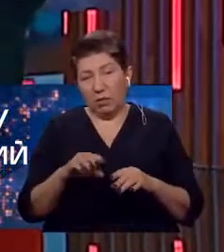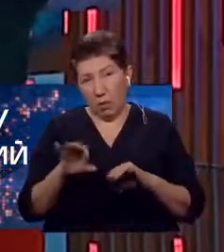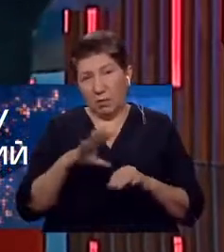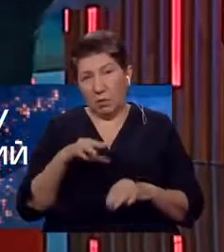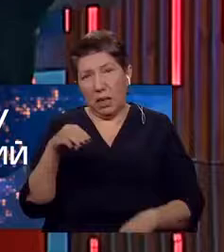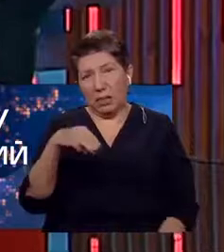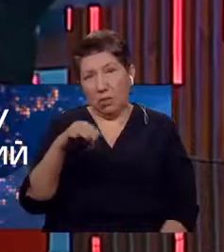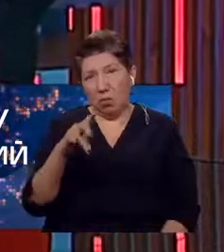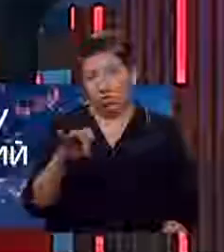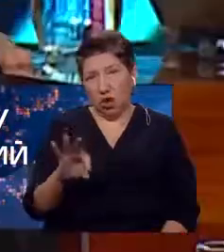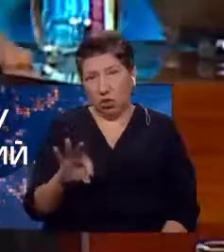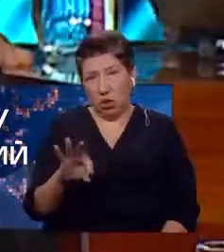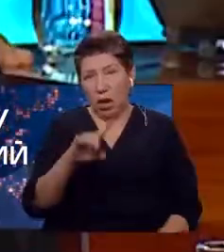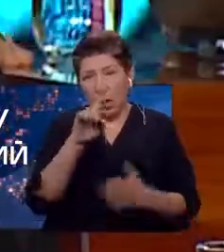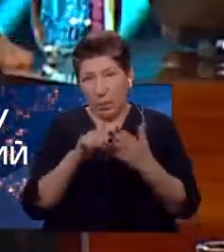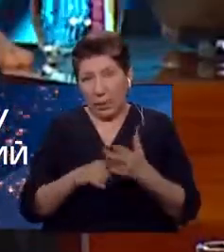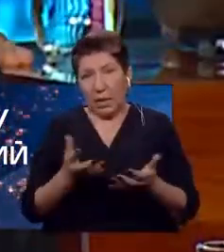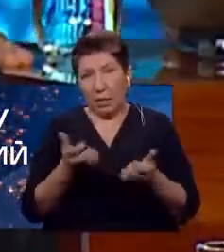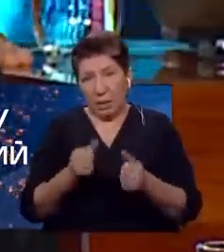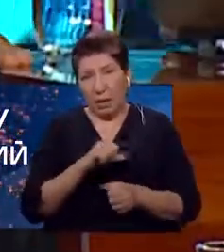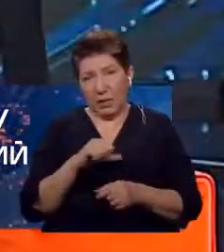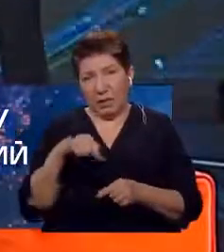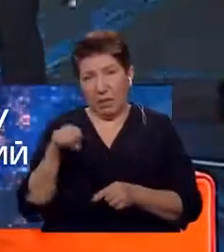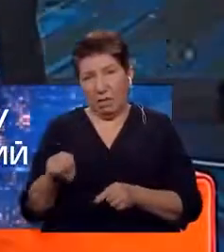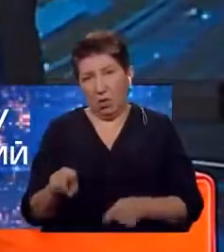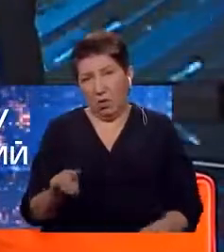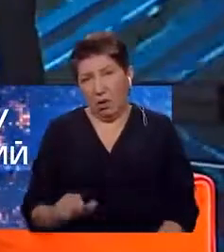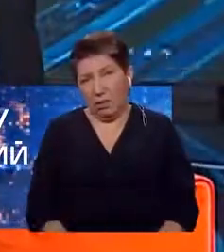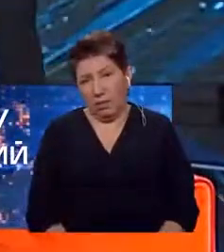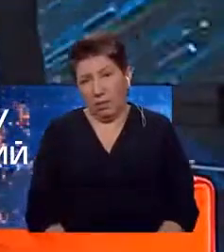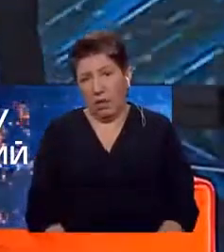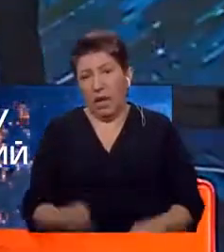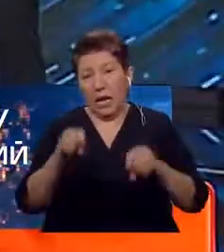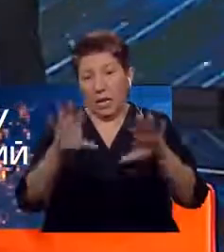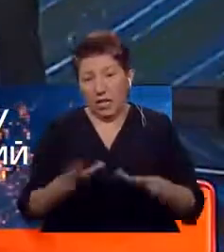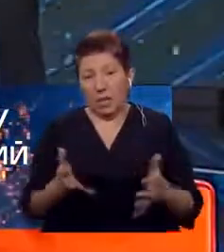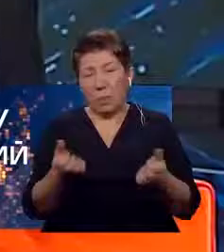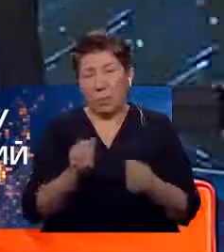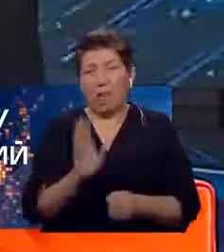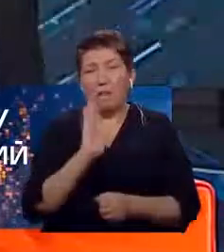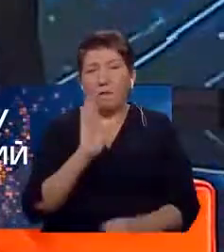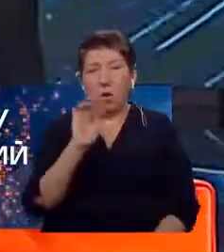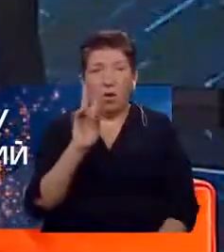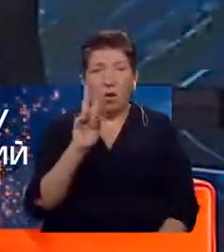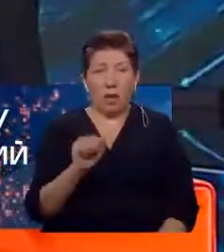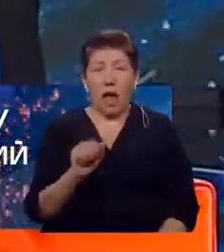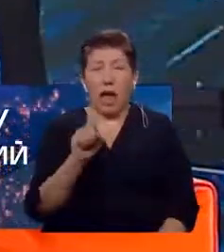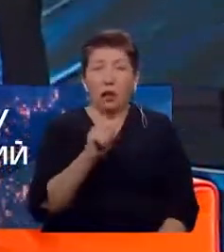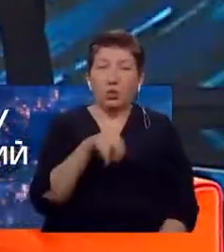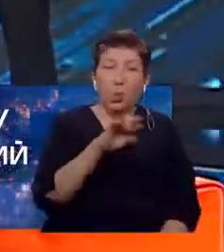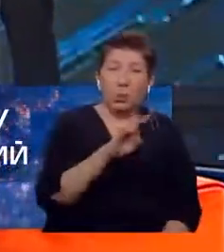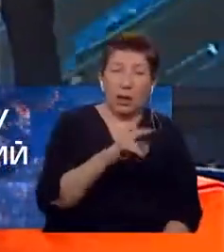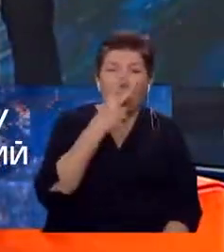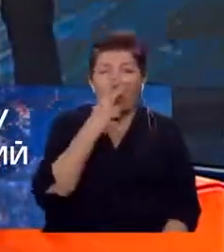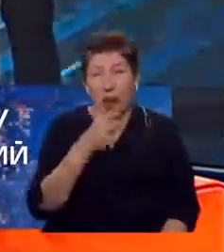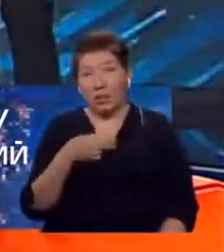Юлія Тимошенко. Питання про це приймала саме вона. Це рішення приймала саме вона. Яка була в цьому роль Дубини, що він бачив,